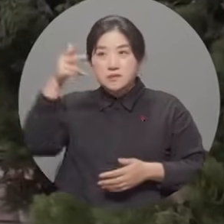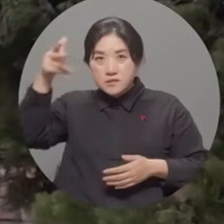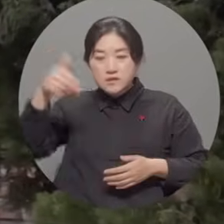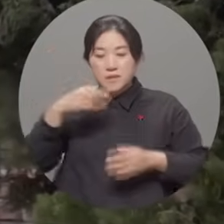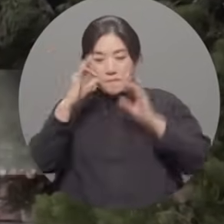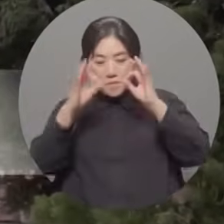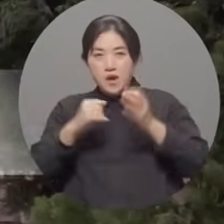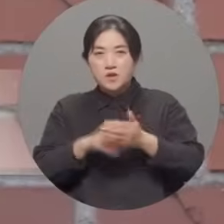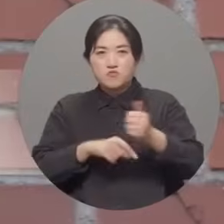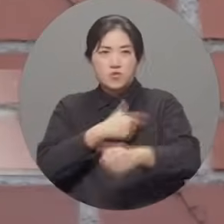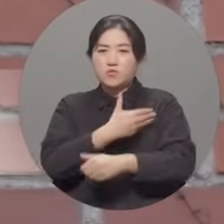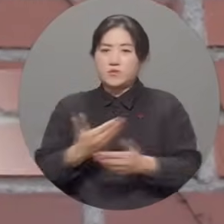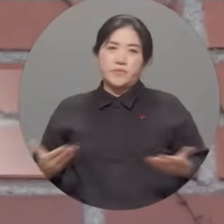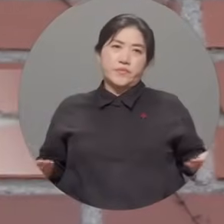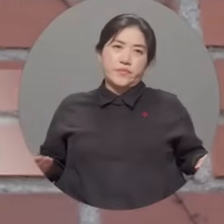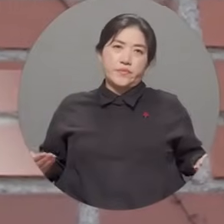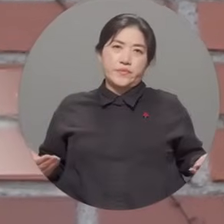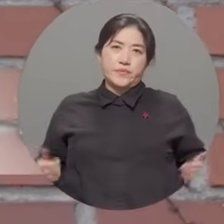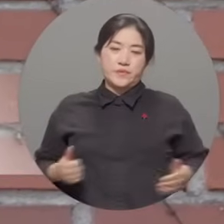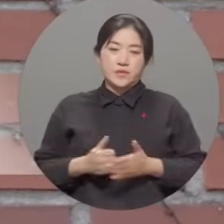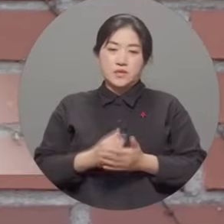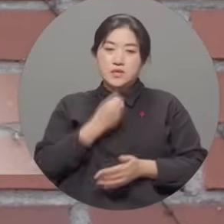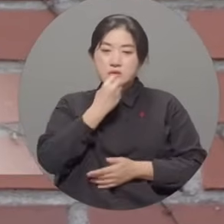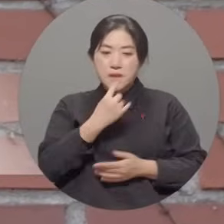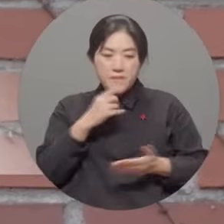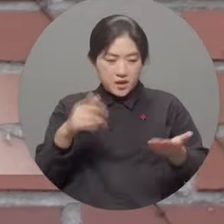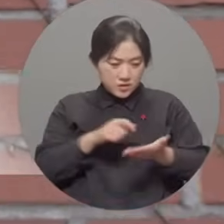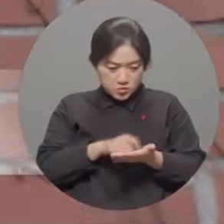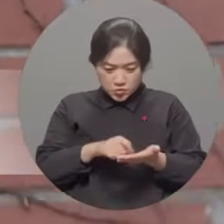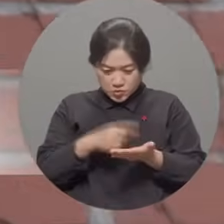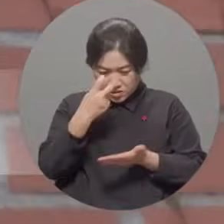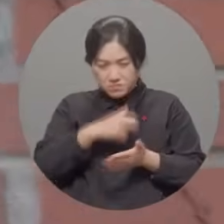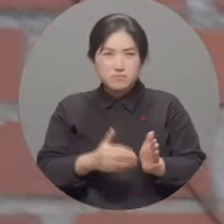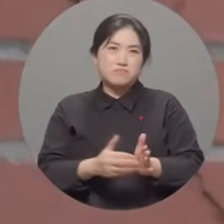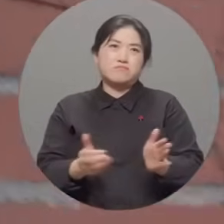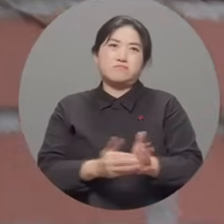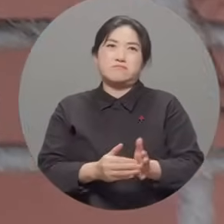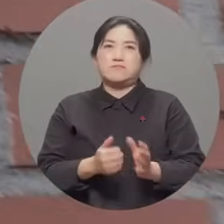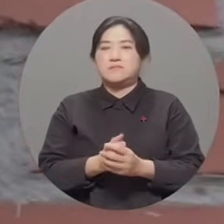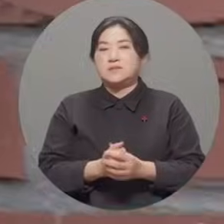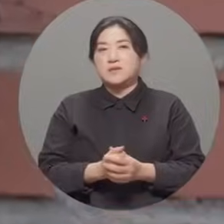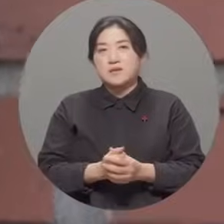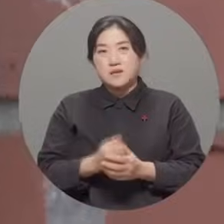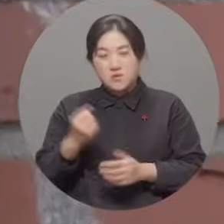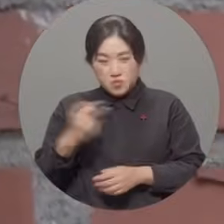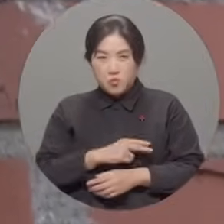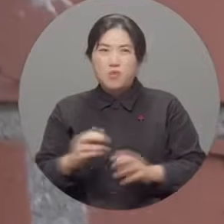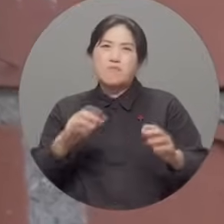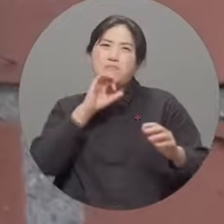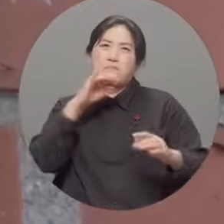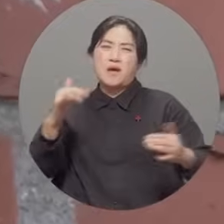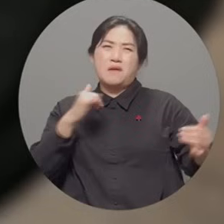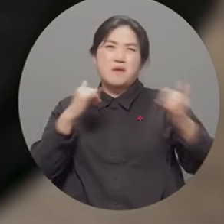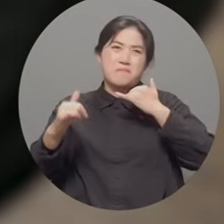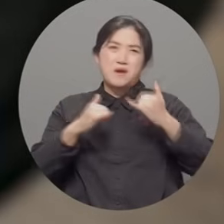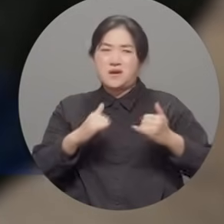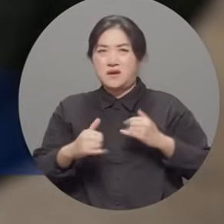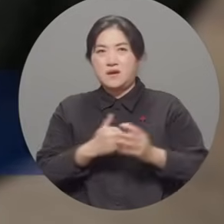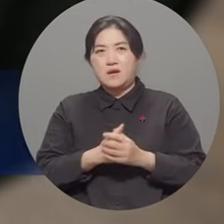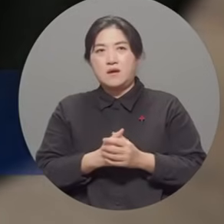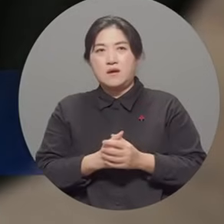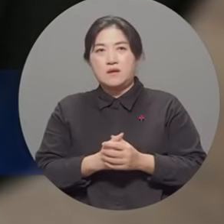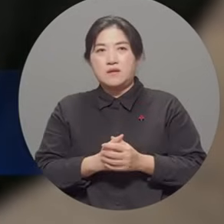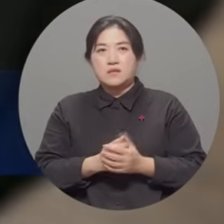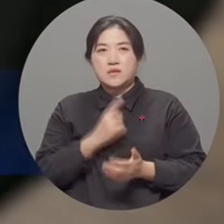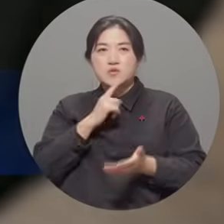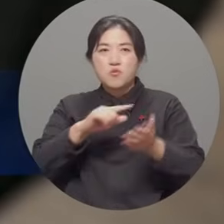등 수사 권한이 없다 보니 진술에 의존해 조사를 마치기 마련. 어김없이 항의가 들어옵니다. 신고